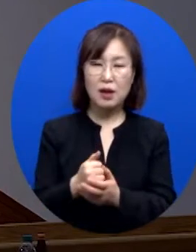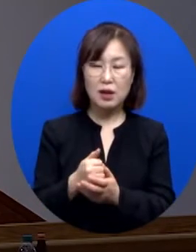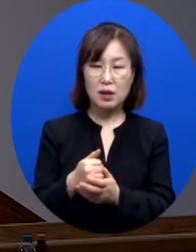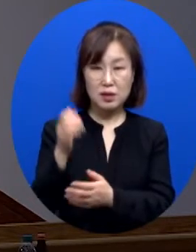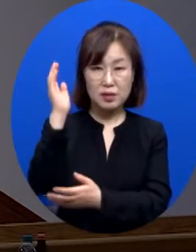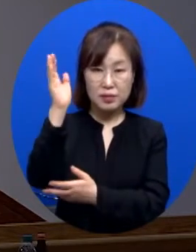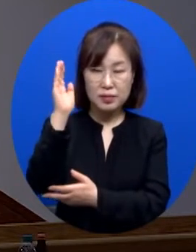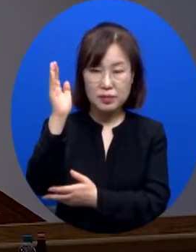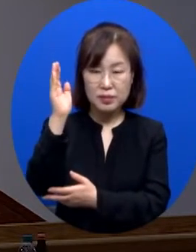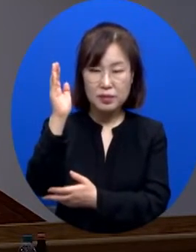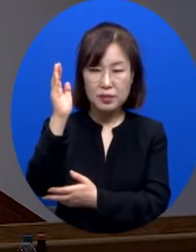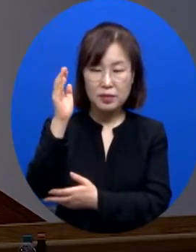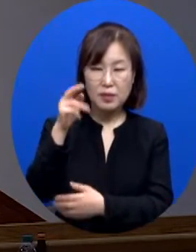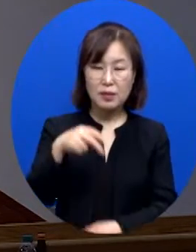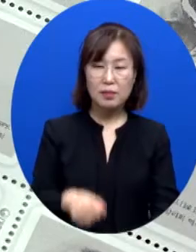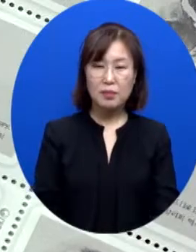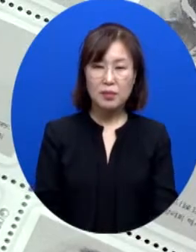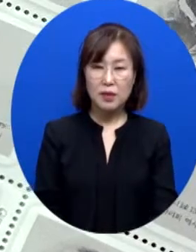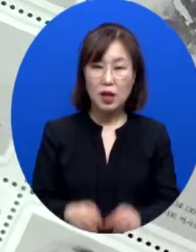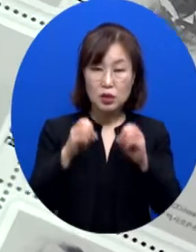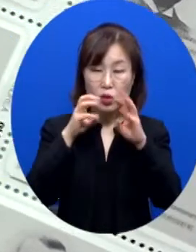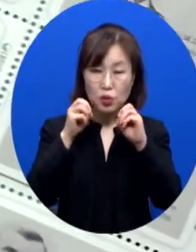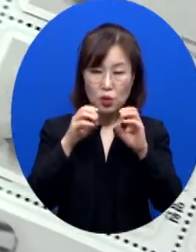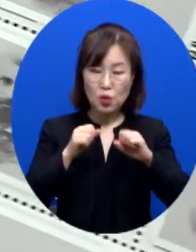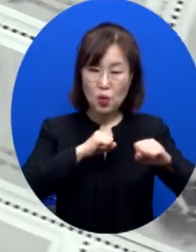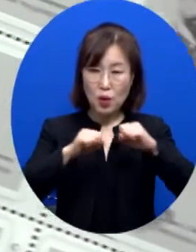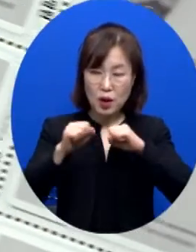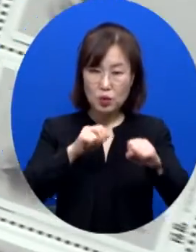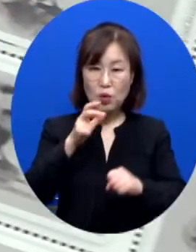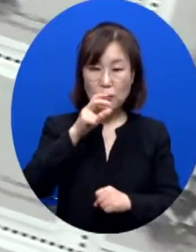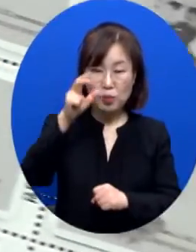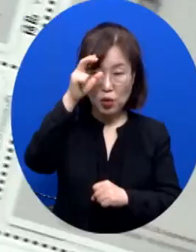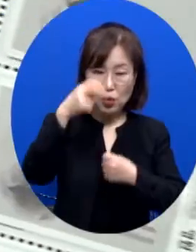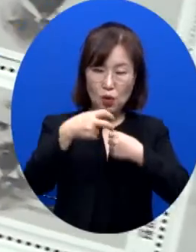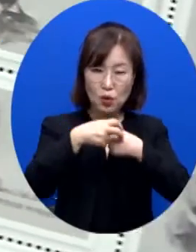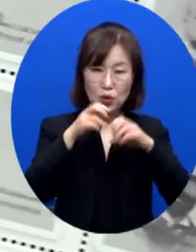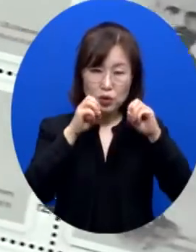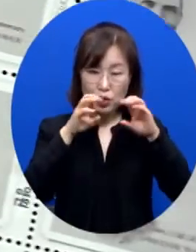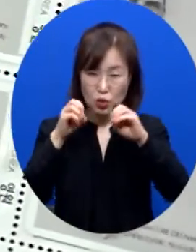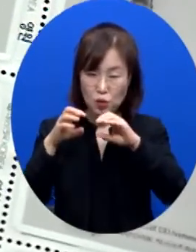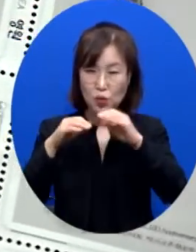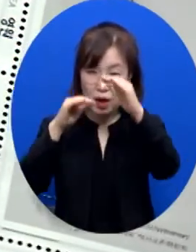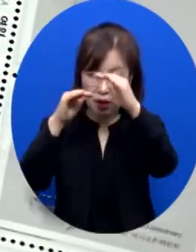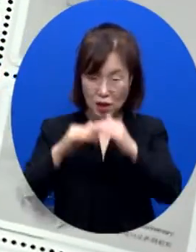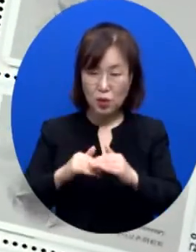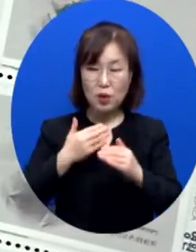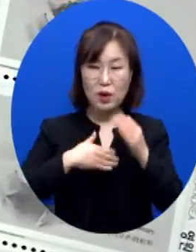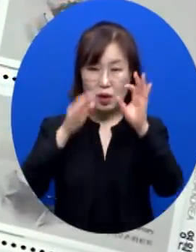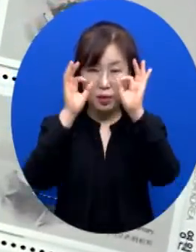강해 나서 제임 솔의 한국 선교 활동과 평양 의료 설 을 조명하는 시간을 가졌습니다